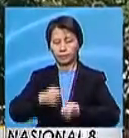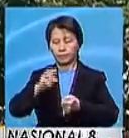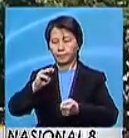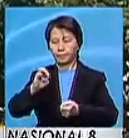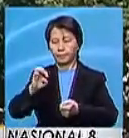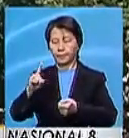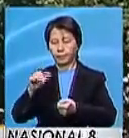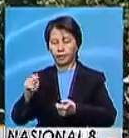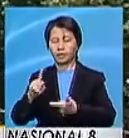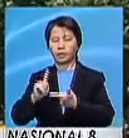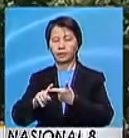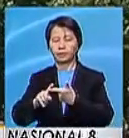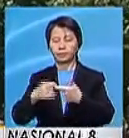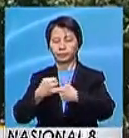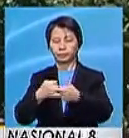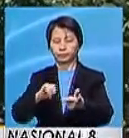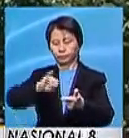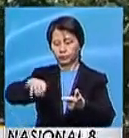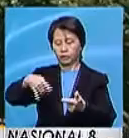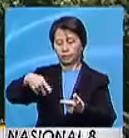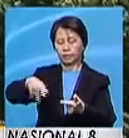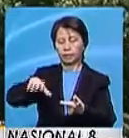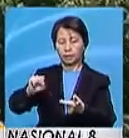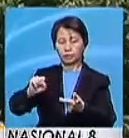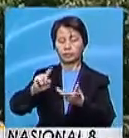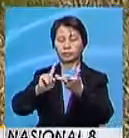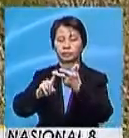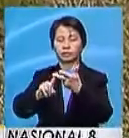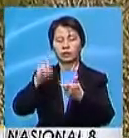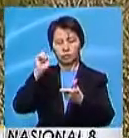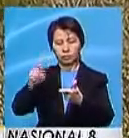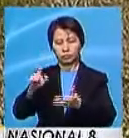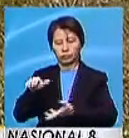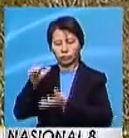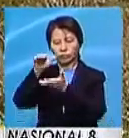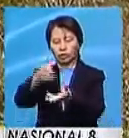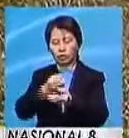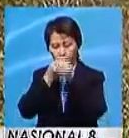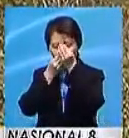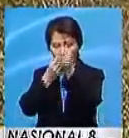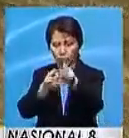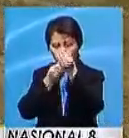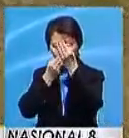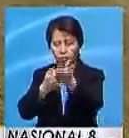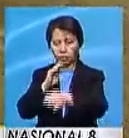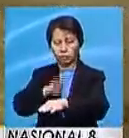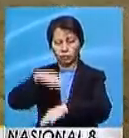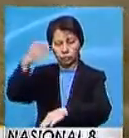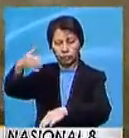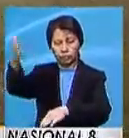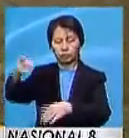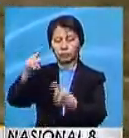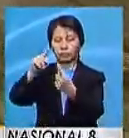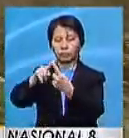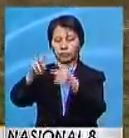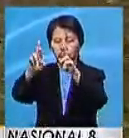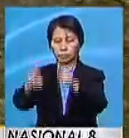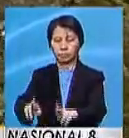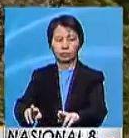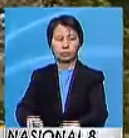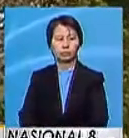MADA serta Jabatan Parit dan Saliran, JPS juga perlu menyalurkan maklumat dari masa ke masa kepada rakyat.